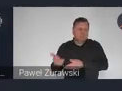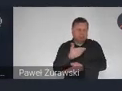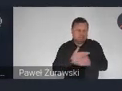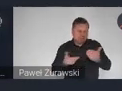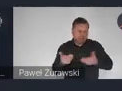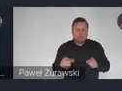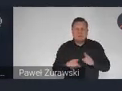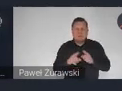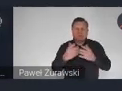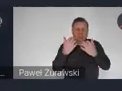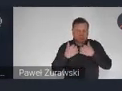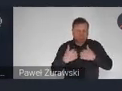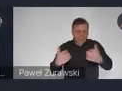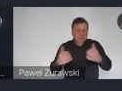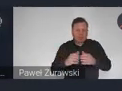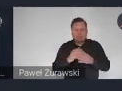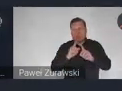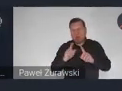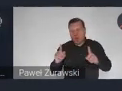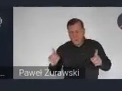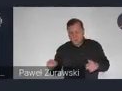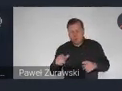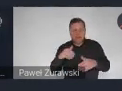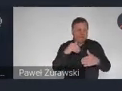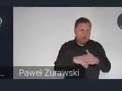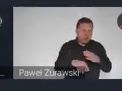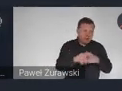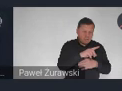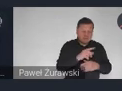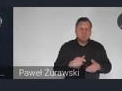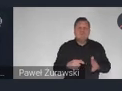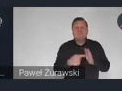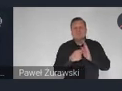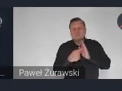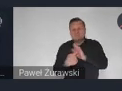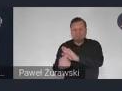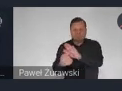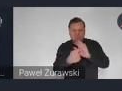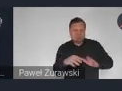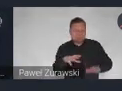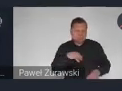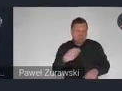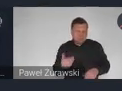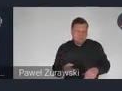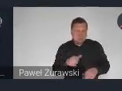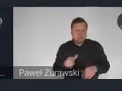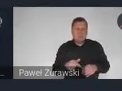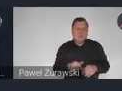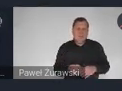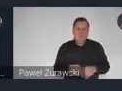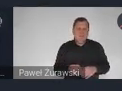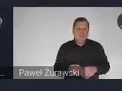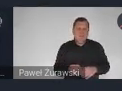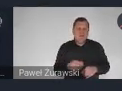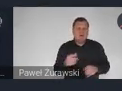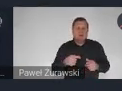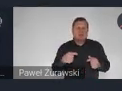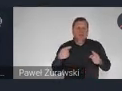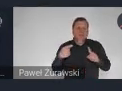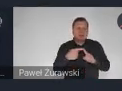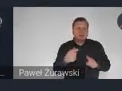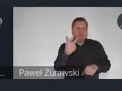czy nauczycieli i wychowawców Jakie zadania mogą być w ramach priorytetu trzeciego